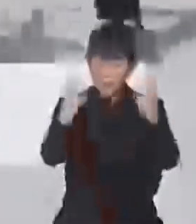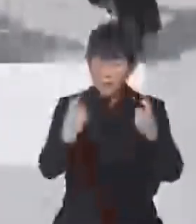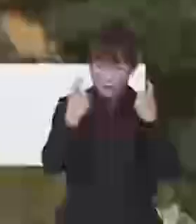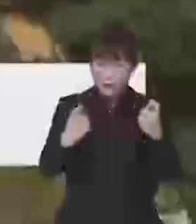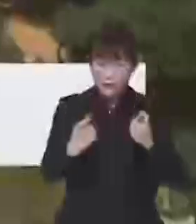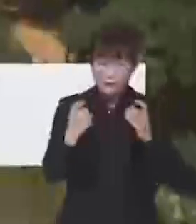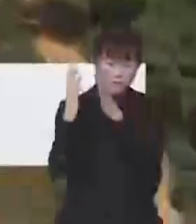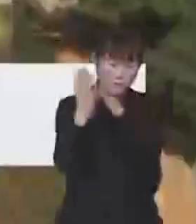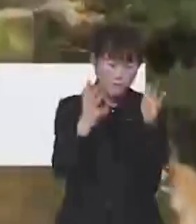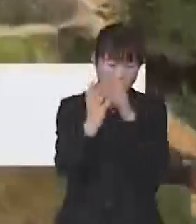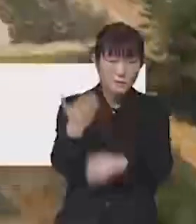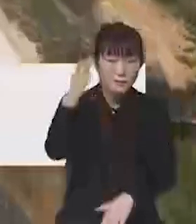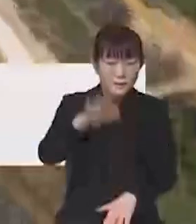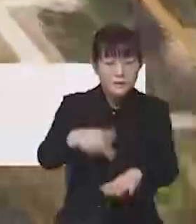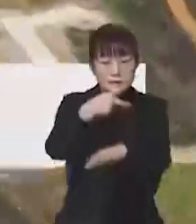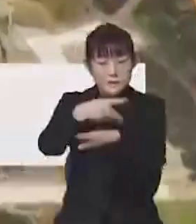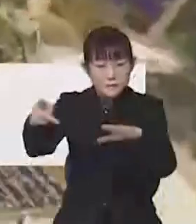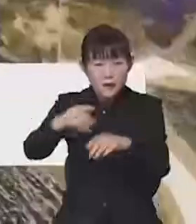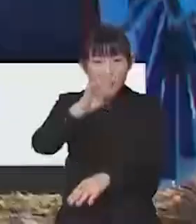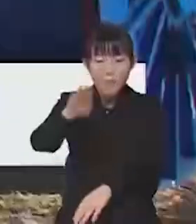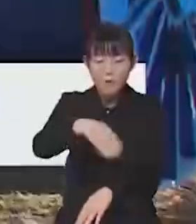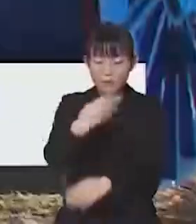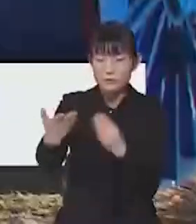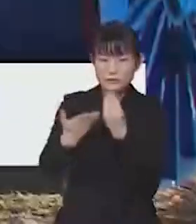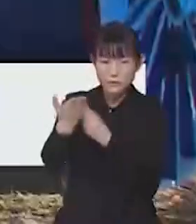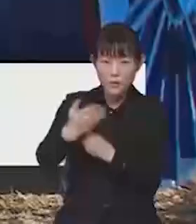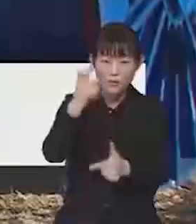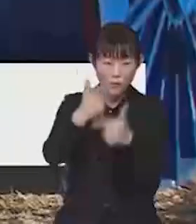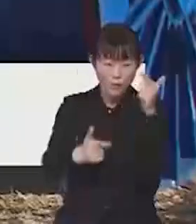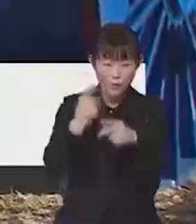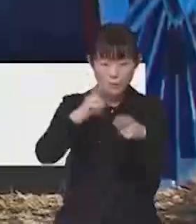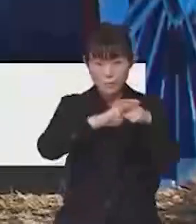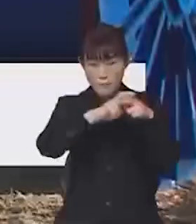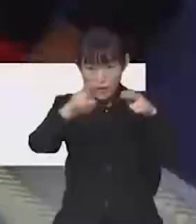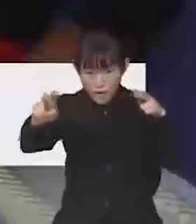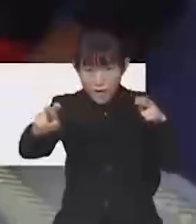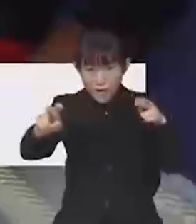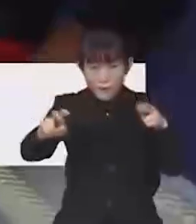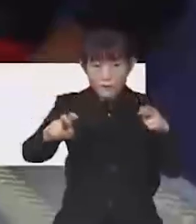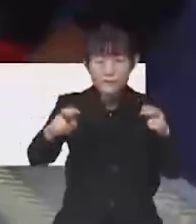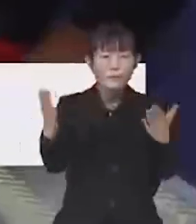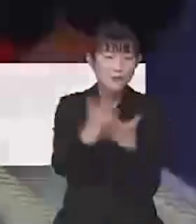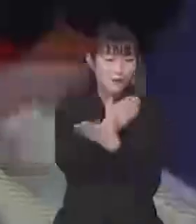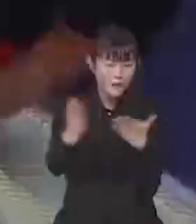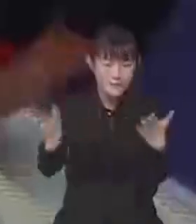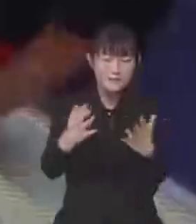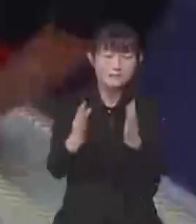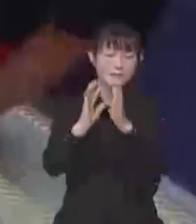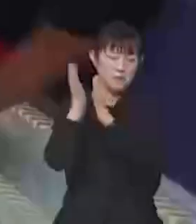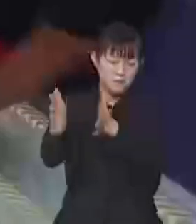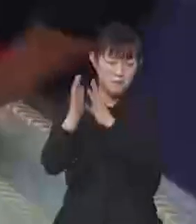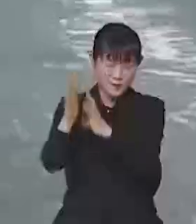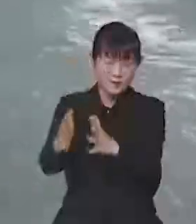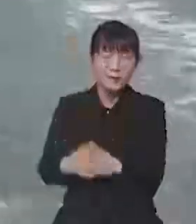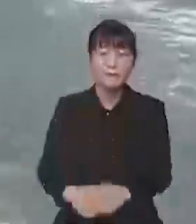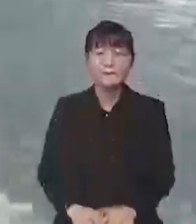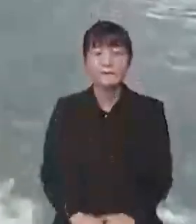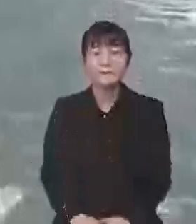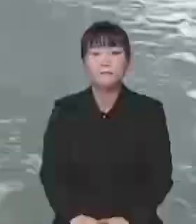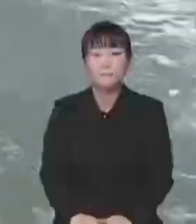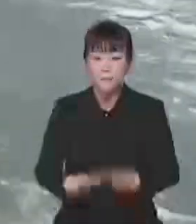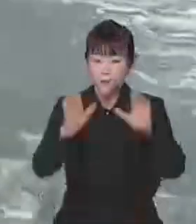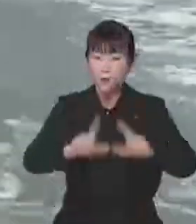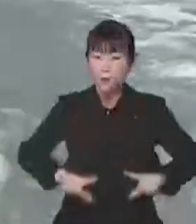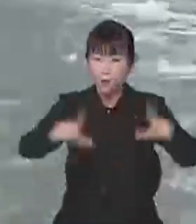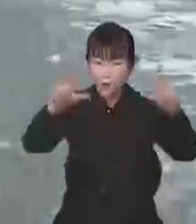관광객이 신안 퍼플섬과 목포 해상 케이블카 등으로 다변화된 것이 상승 효과를 불러왔습니다.